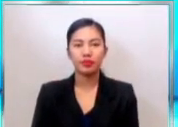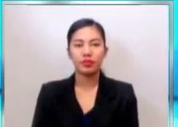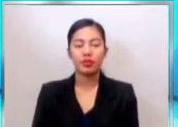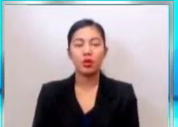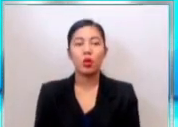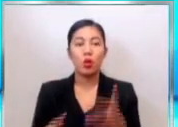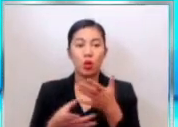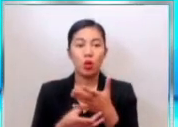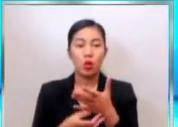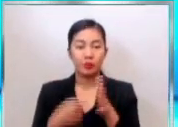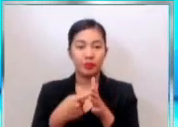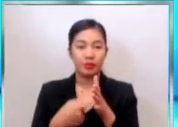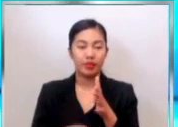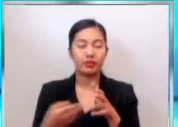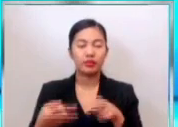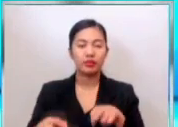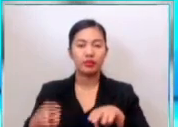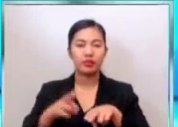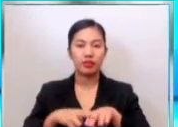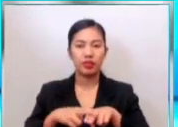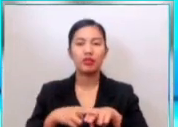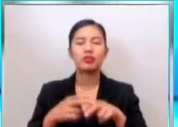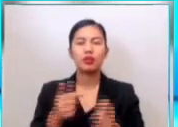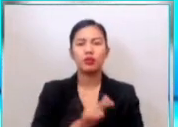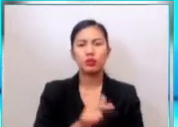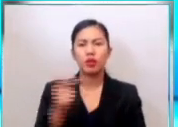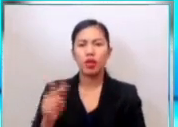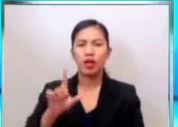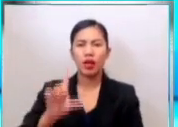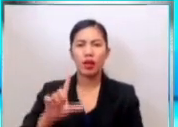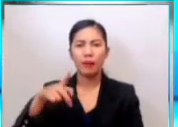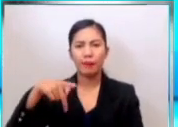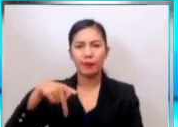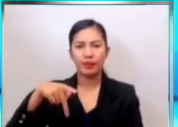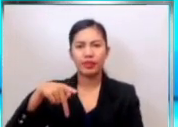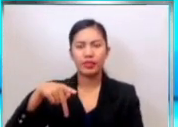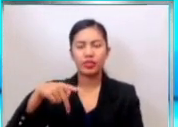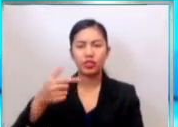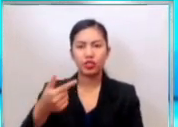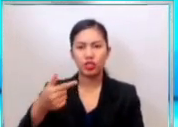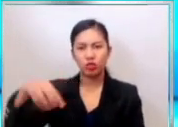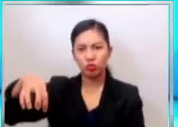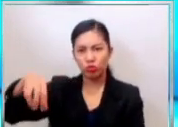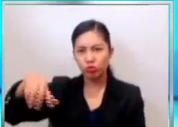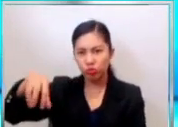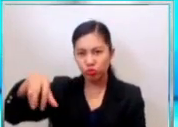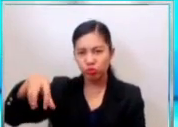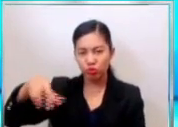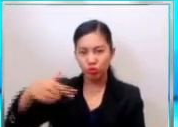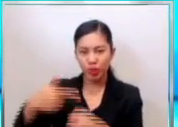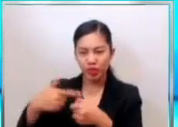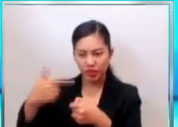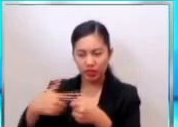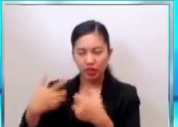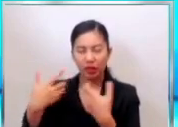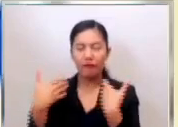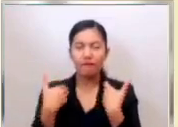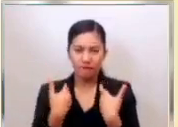ang nakaambang panibagong taas presyo sa LPG at auto LPG sa Nobyembre. Balita hatid ni Corinne